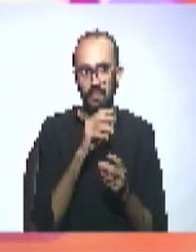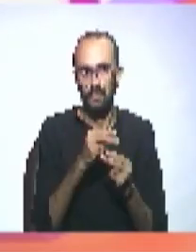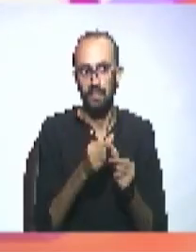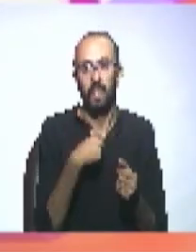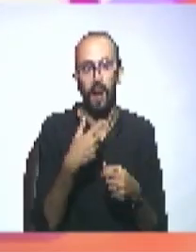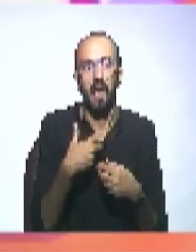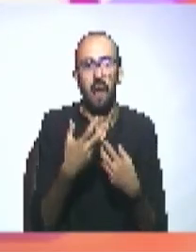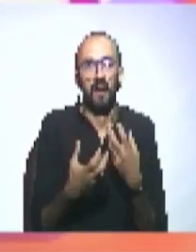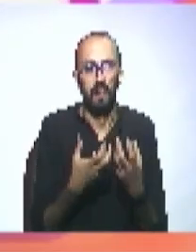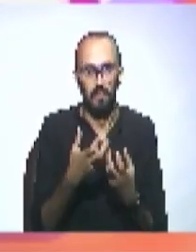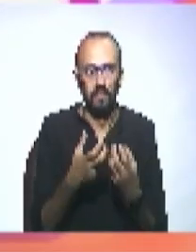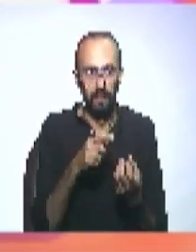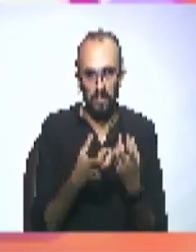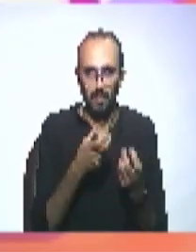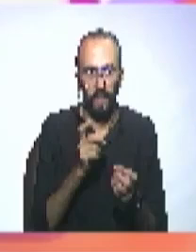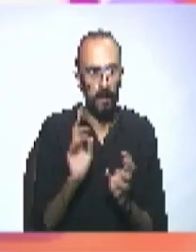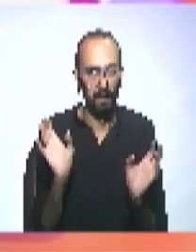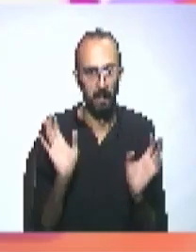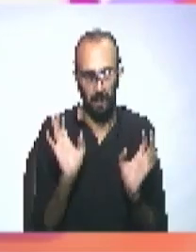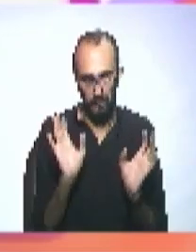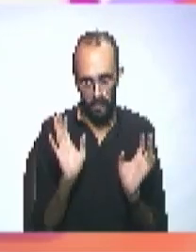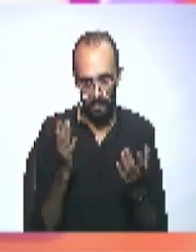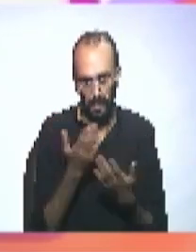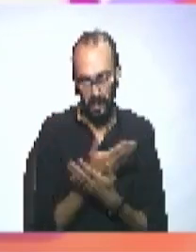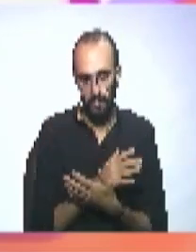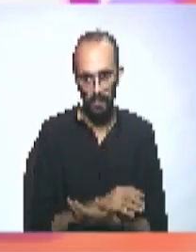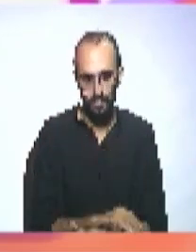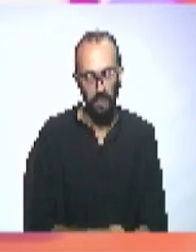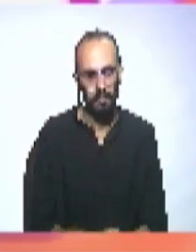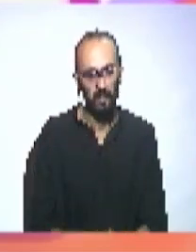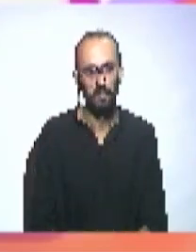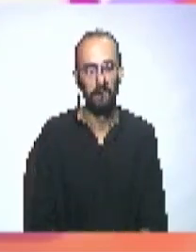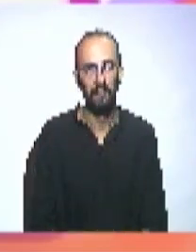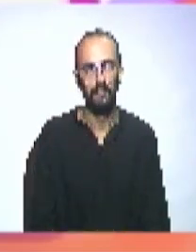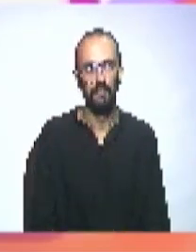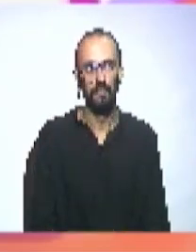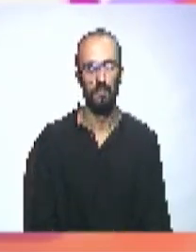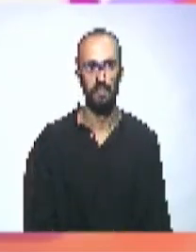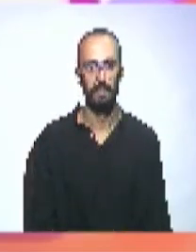هنسويه كويس. فاحنا دلوقتي هناخد معانا